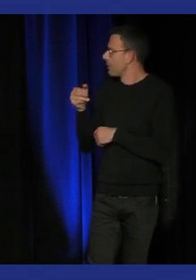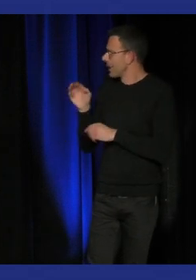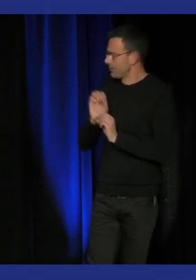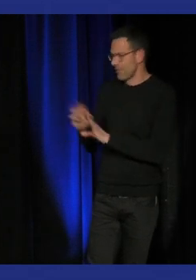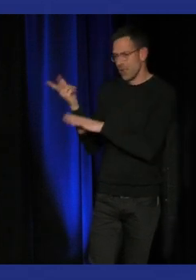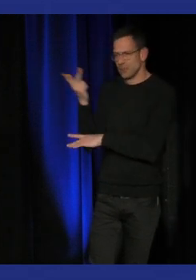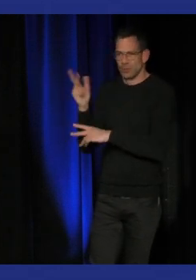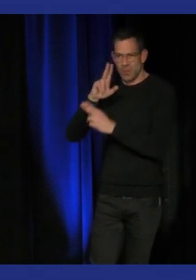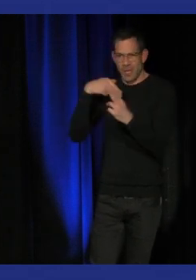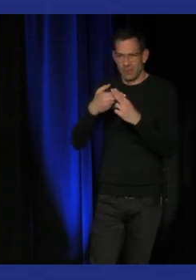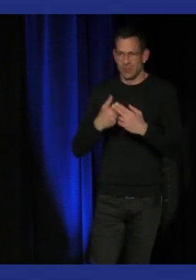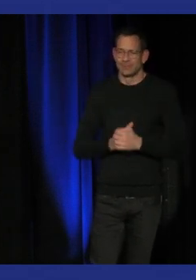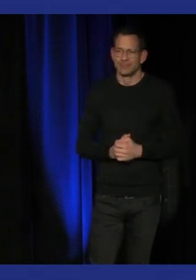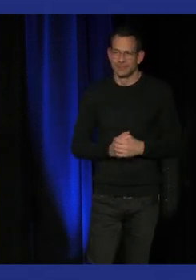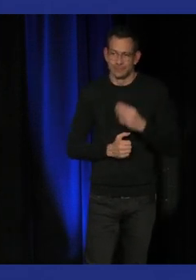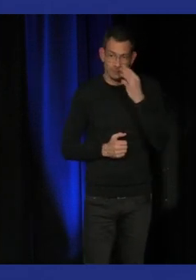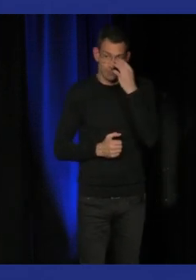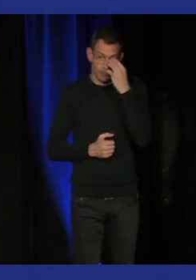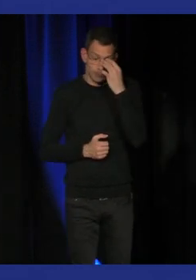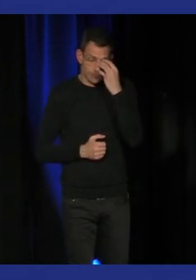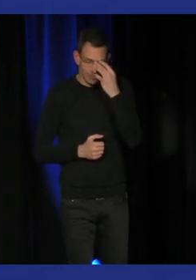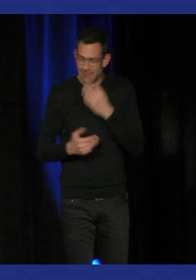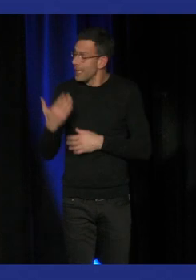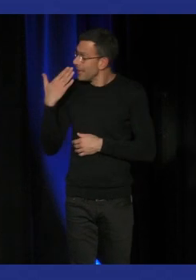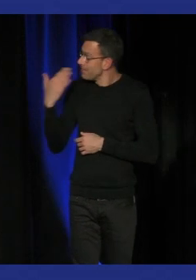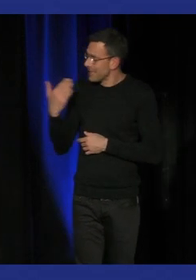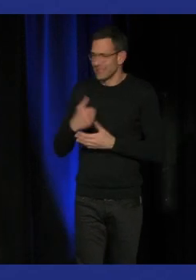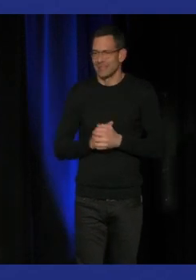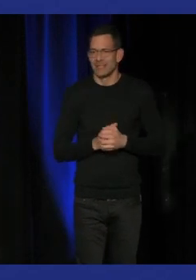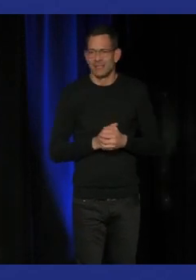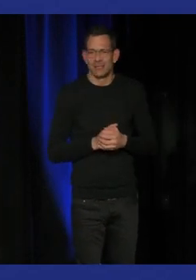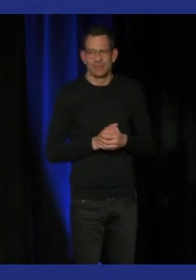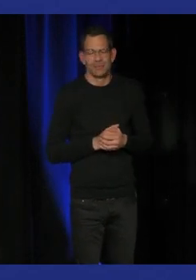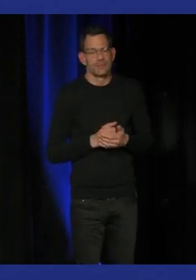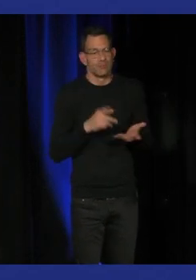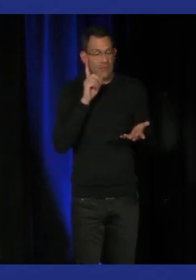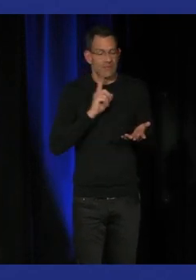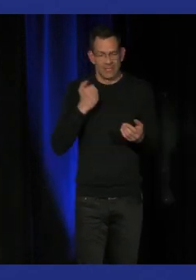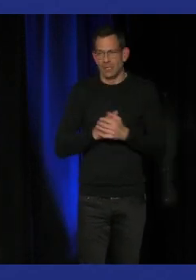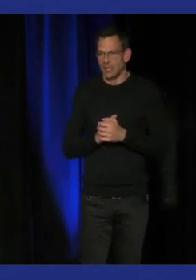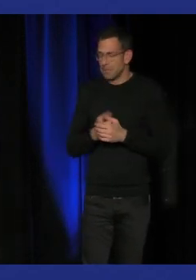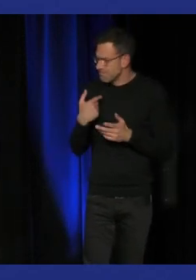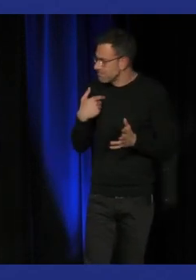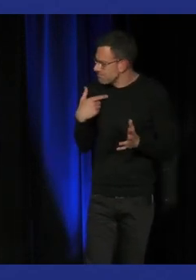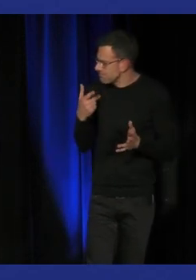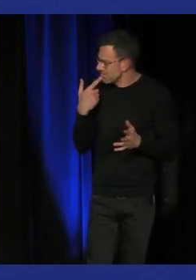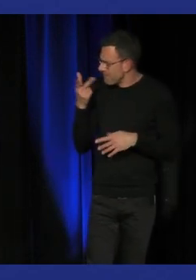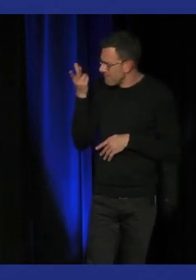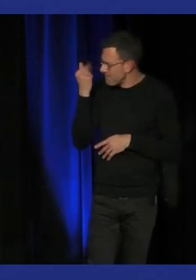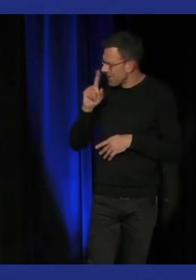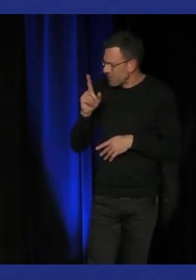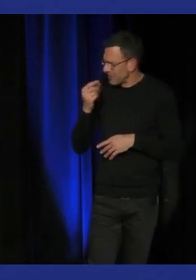laisse répondre. Merci. J'aurais une question. Est-ce que vous pourriez. J'ai pas tout à fait compris ce que c'était